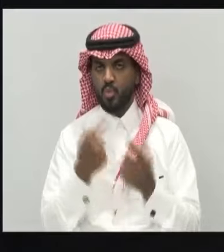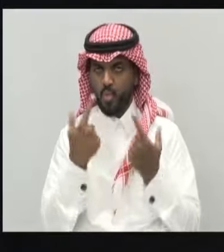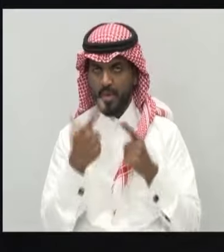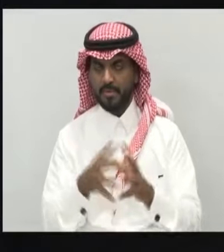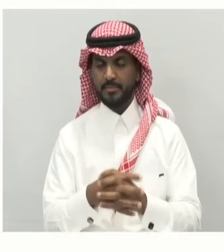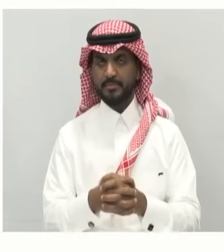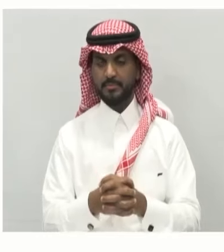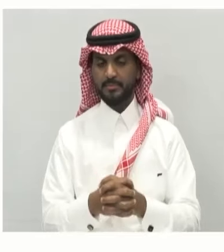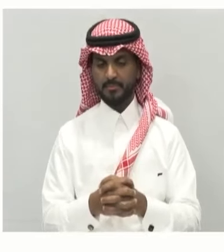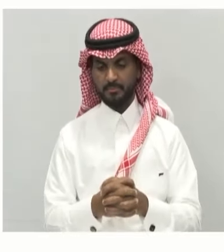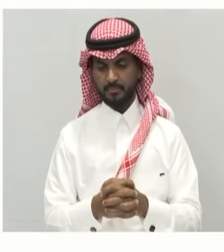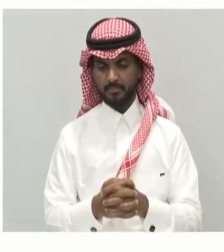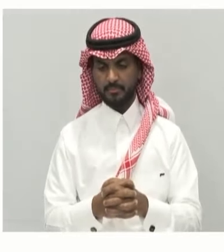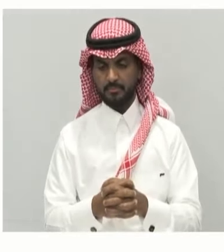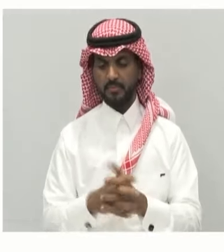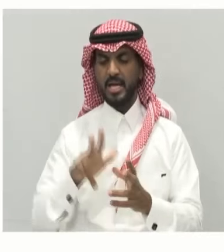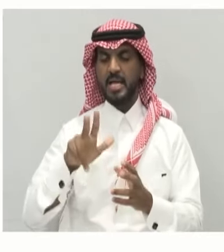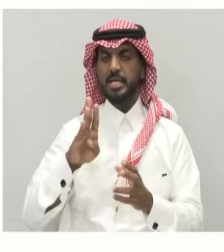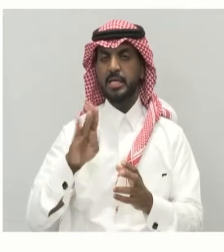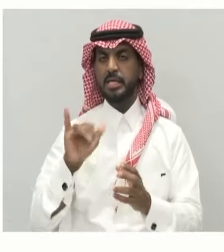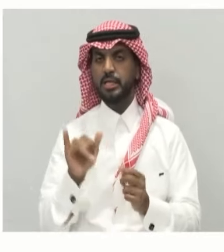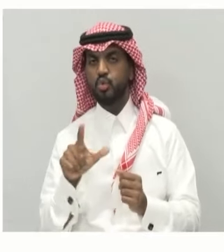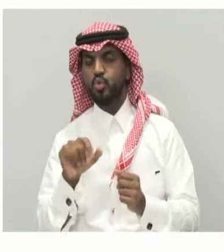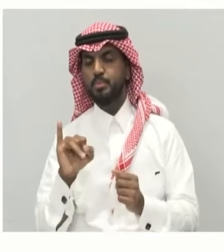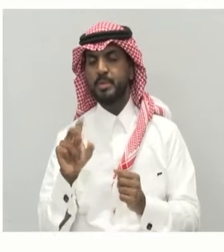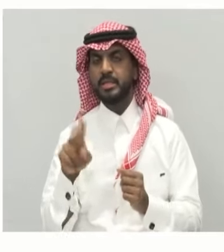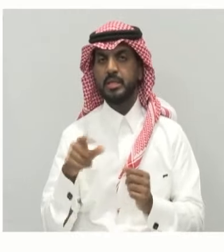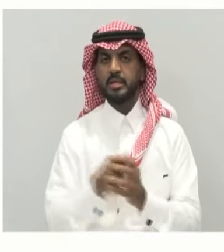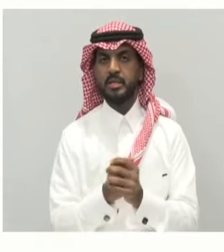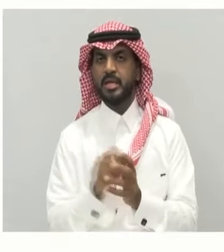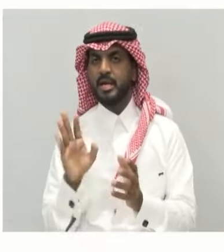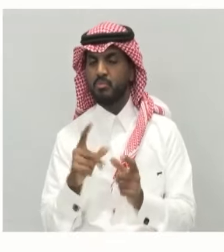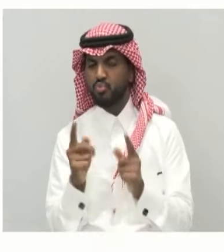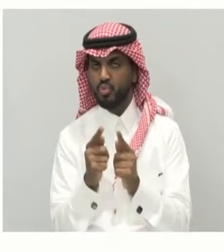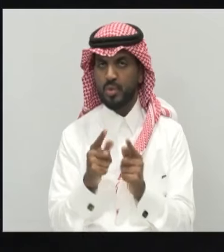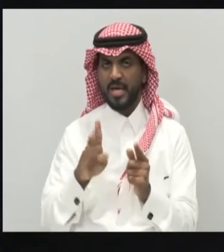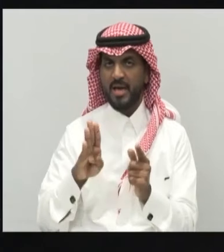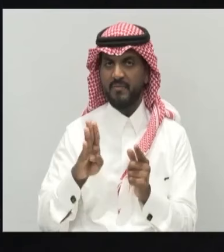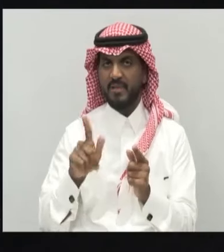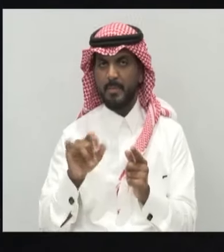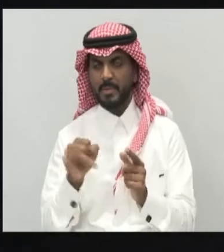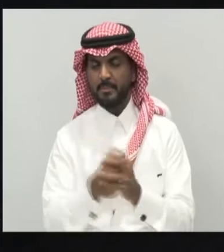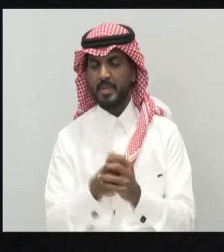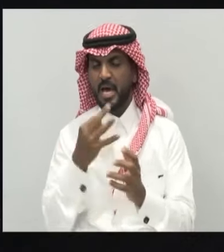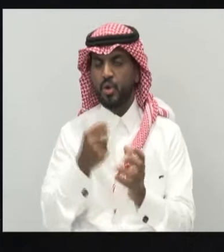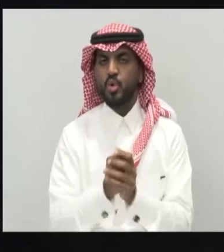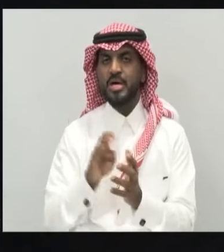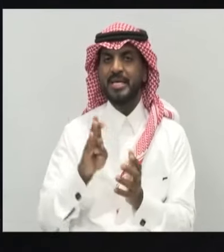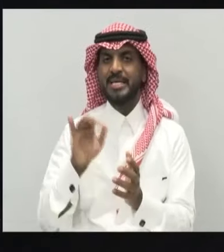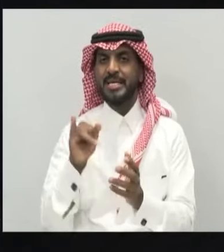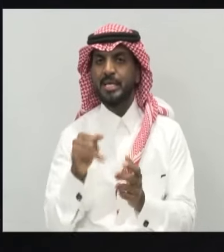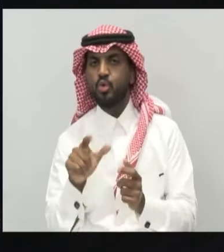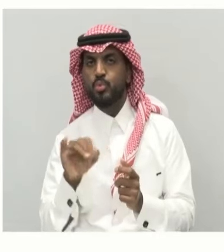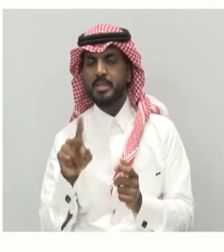ابطال بارك الله فيكم واخيرا الكيلومتر ورمزه ك لام م ونقراه كيلو متر